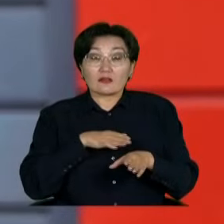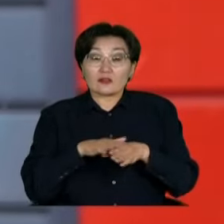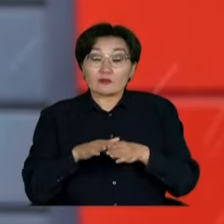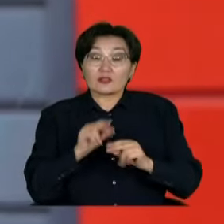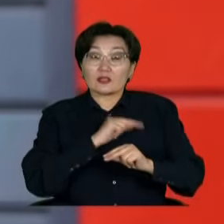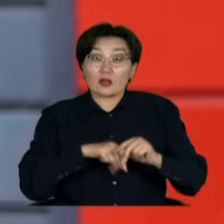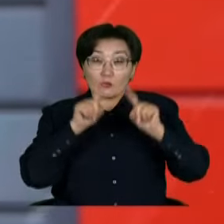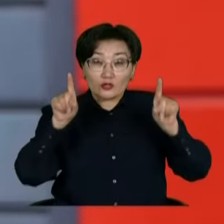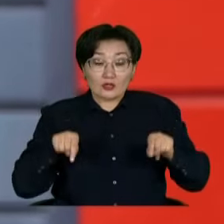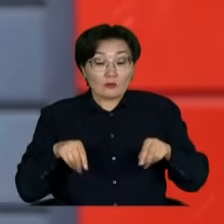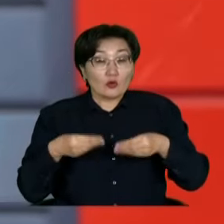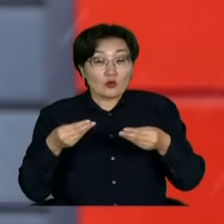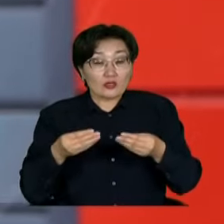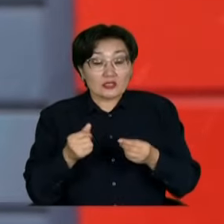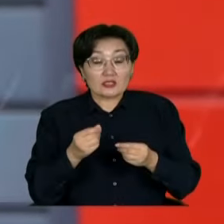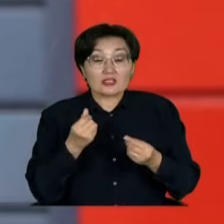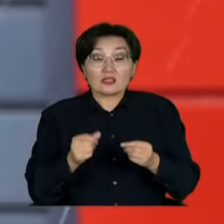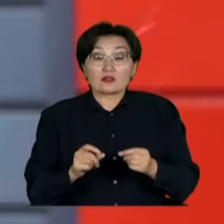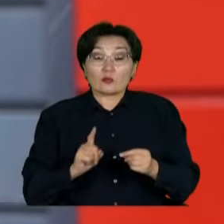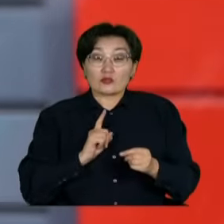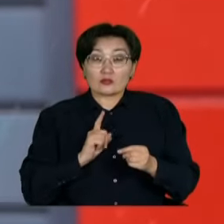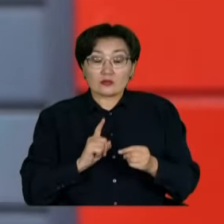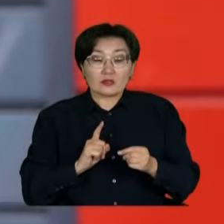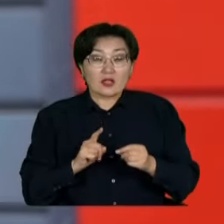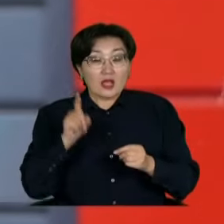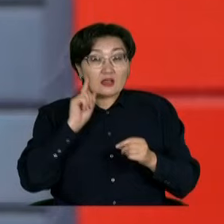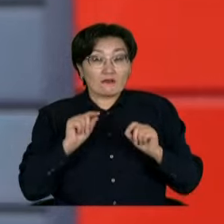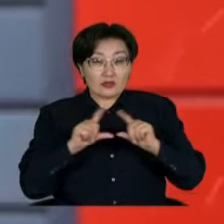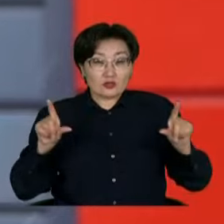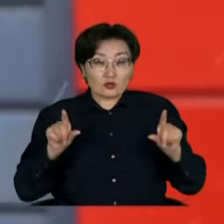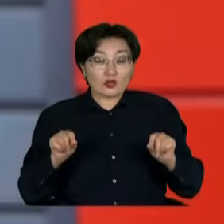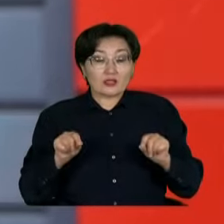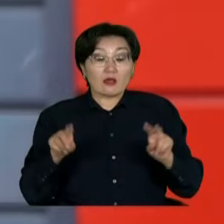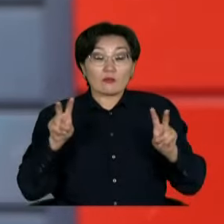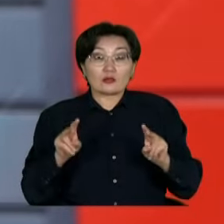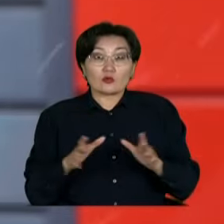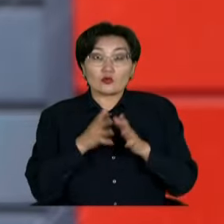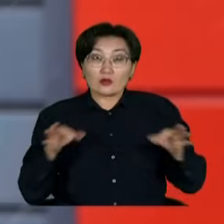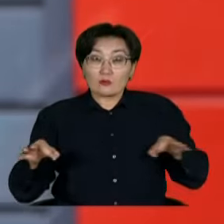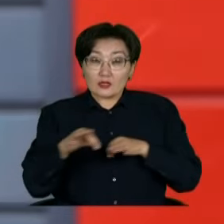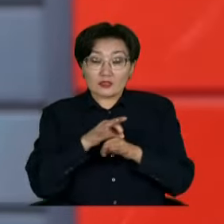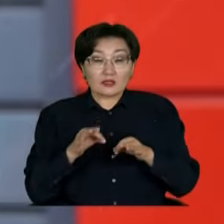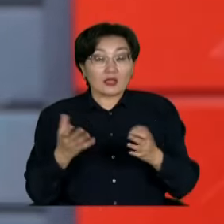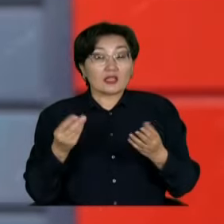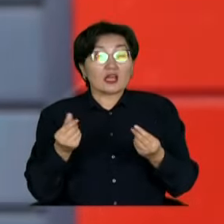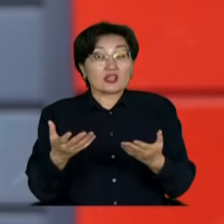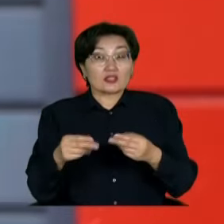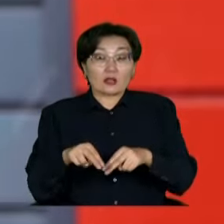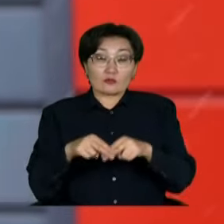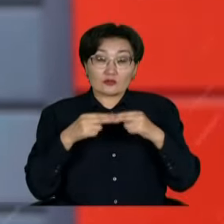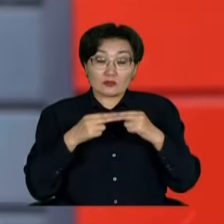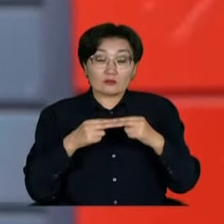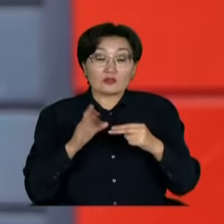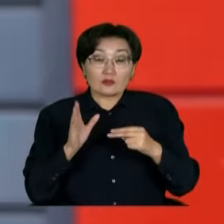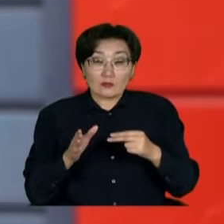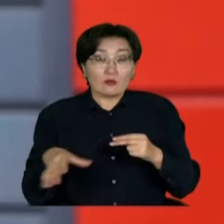қазына констракшн бұл үлкен проект, комфортная школа деген білесіздер. Сол қазір қалай ақша түседі, осы бір-екі күнде ақша түсу